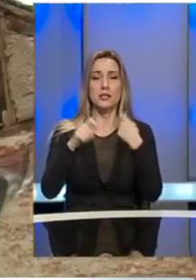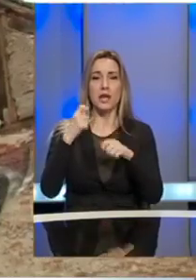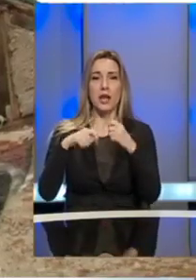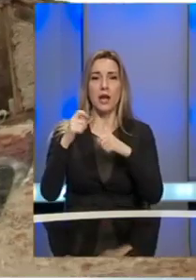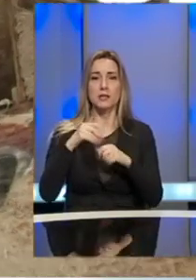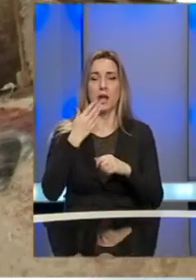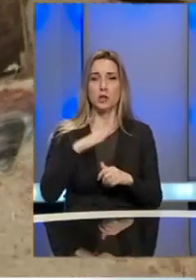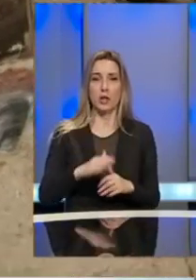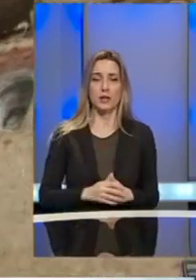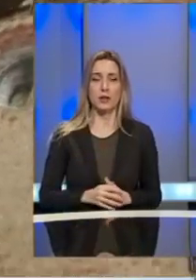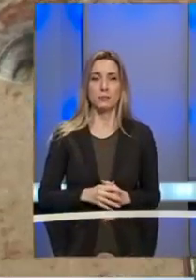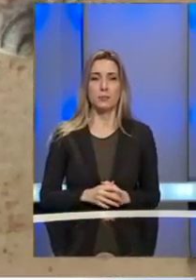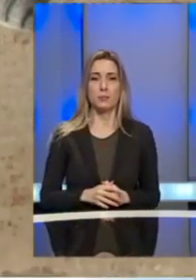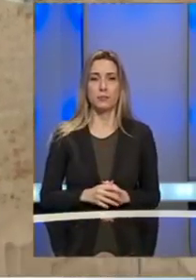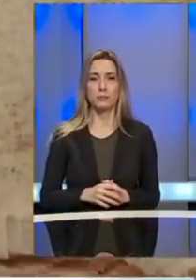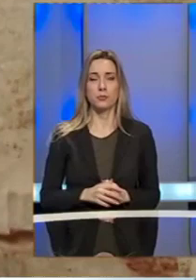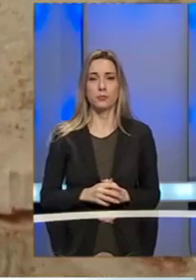šteta.